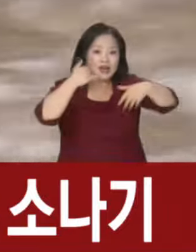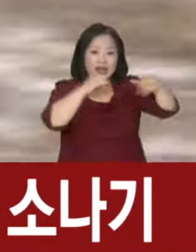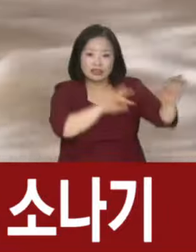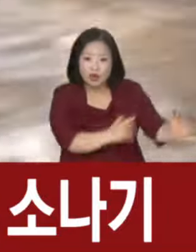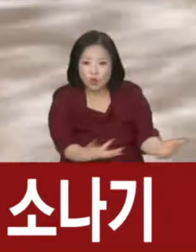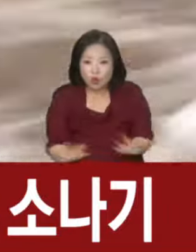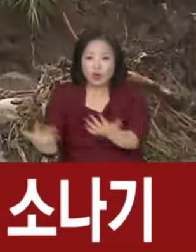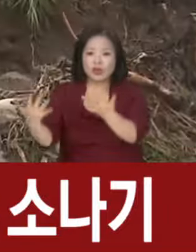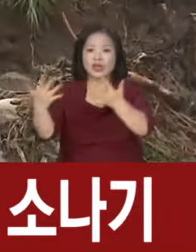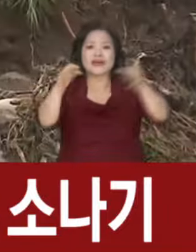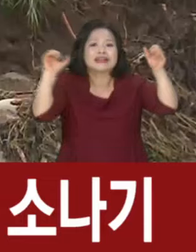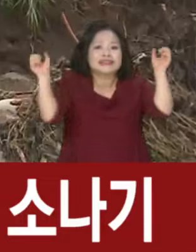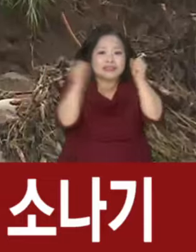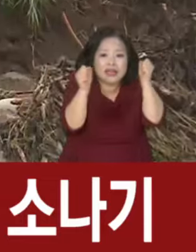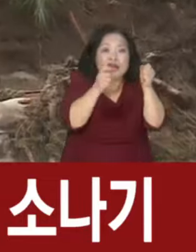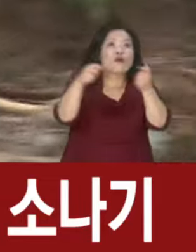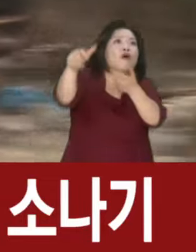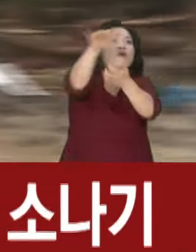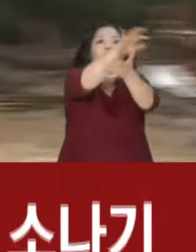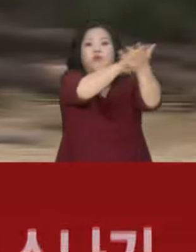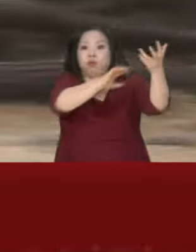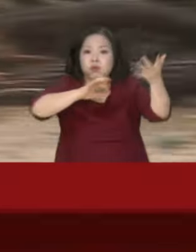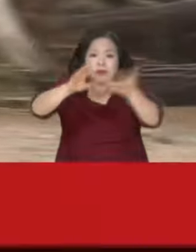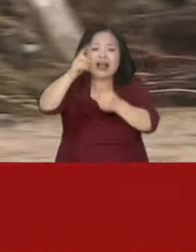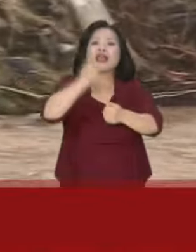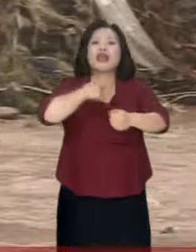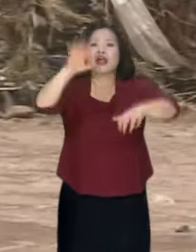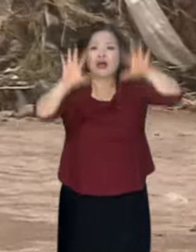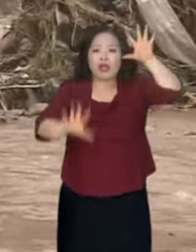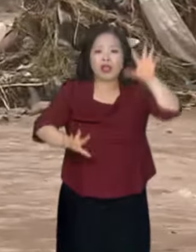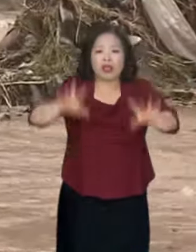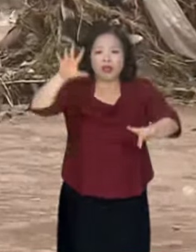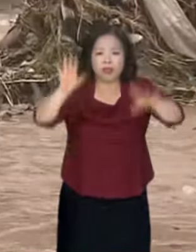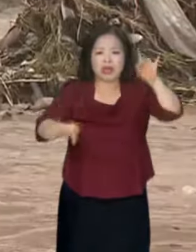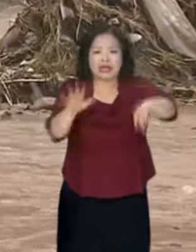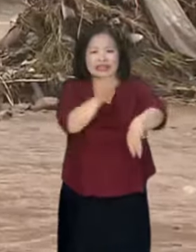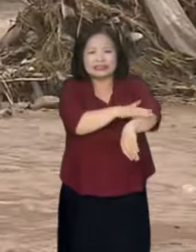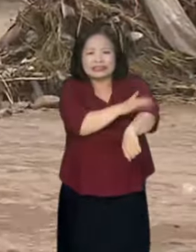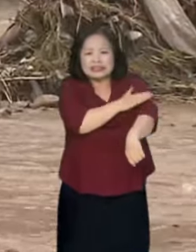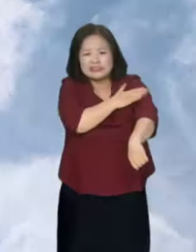소나기 구름이 자주 만들어지겠고 습도가 올라 후텁지근하겠습니다.